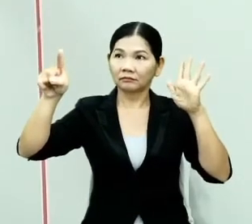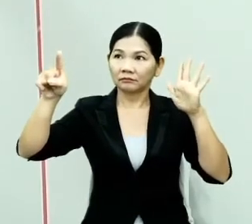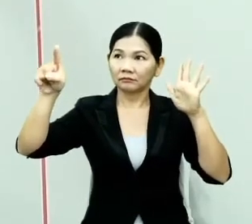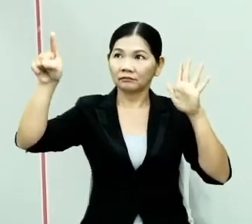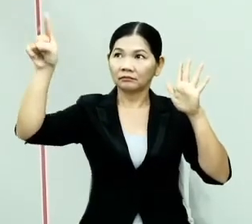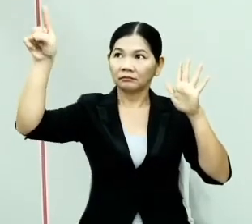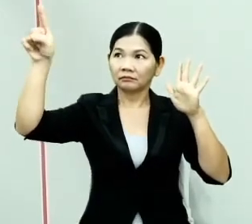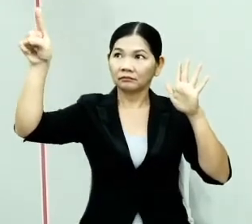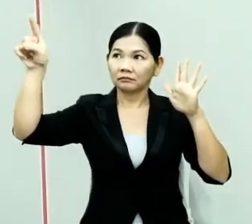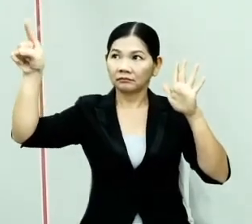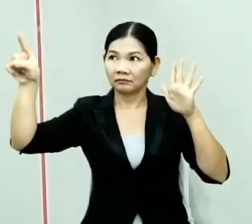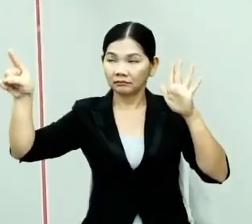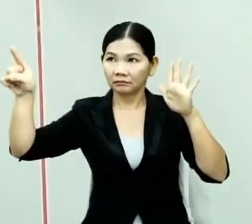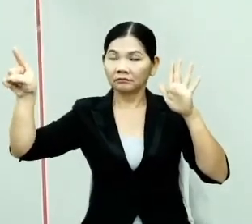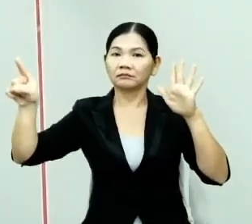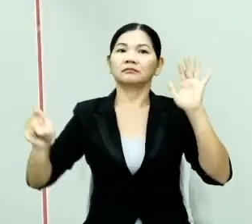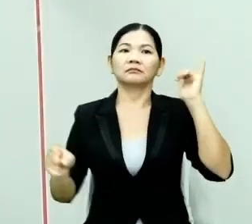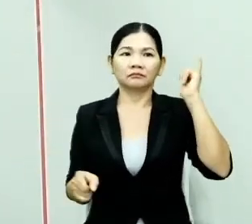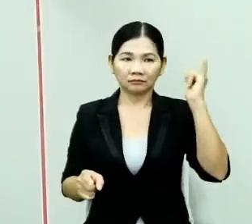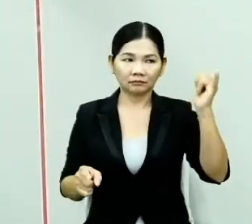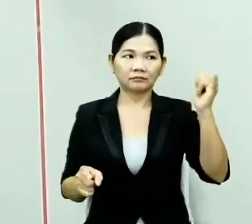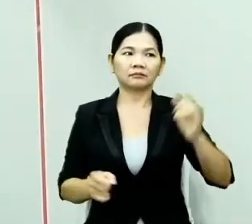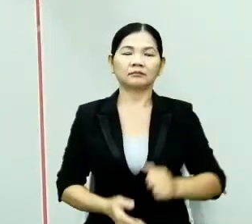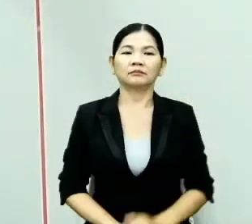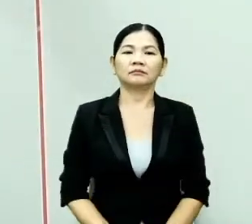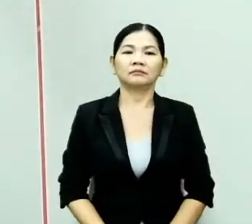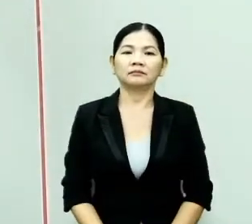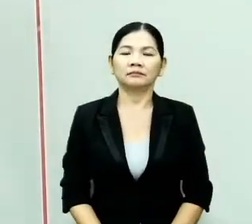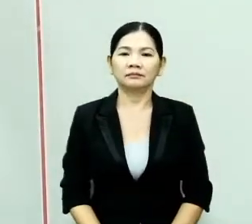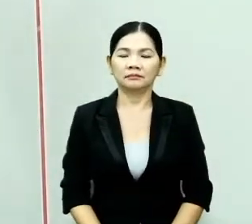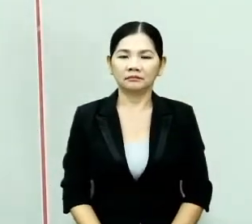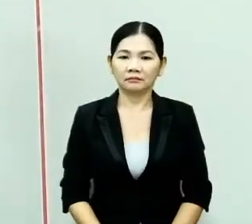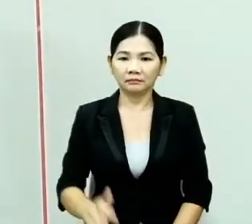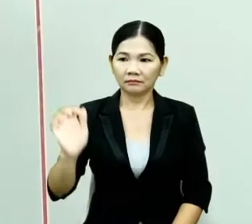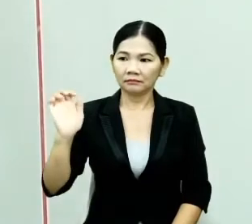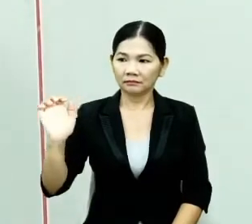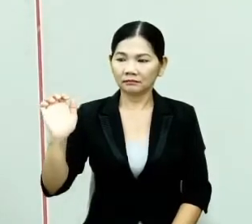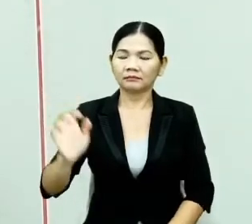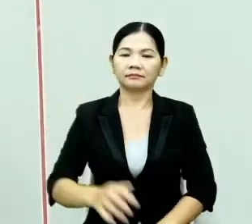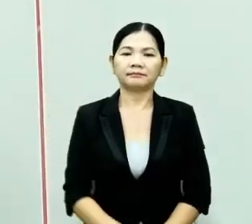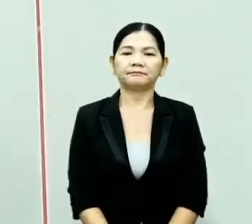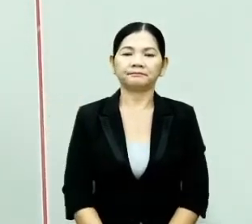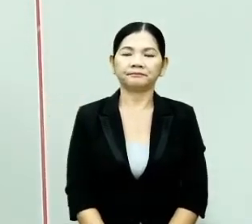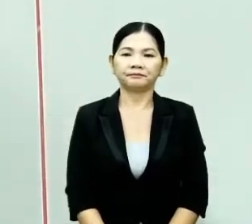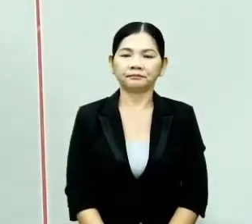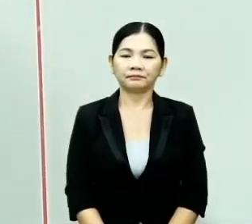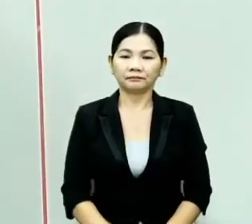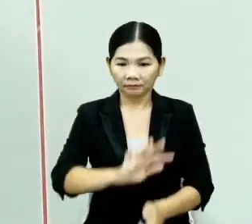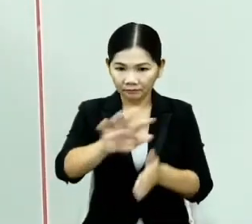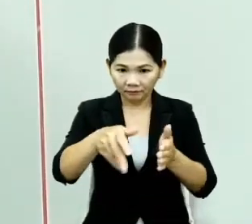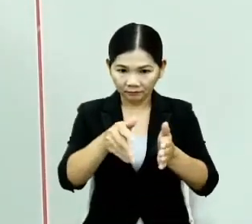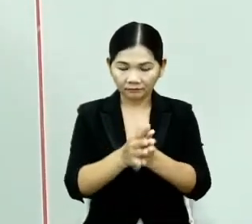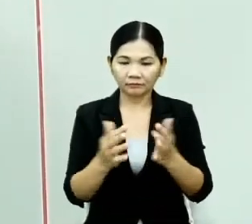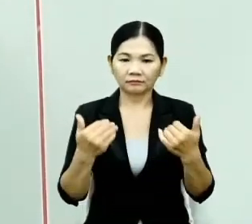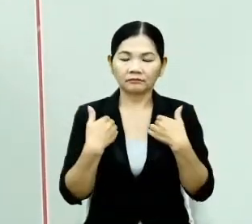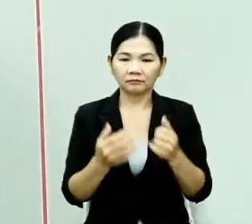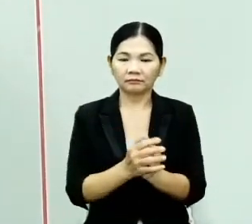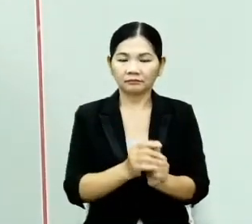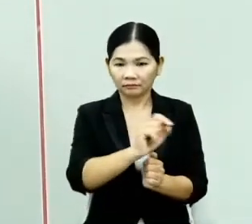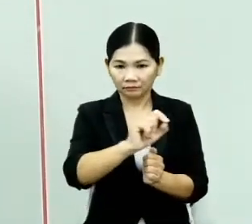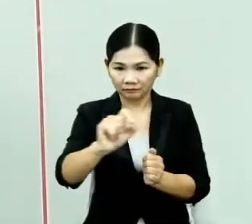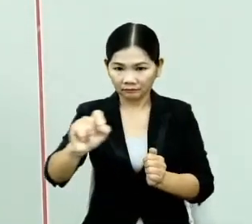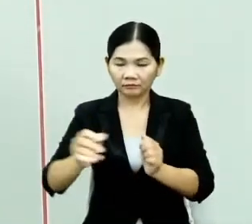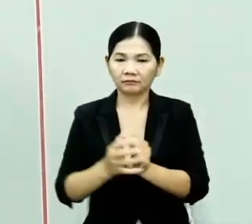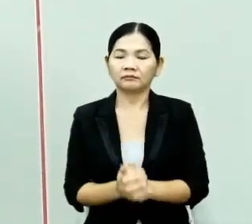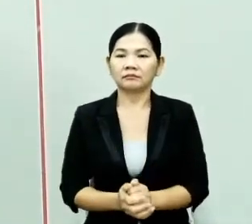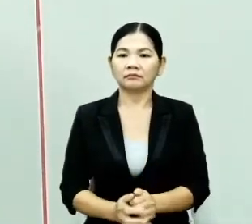ទី5បន្តកាច់ចលនាទី6អសចចាអរគុណកូនកូនដែលបានចូលរួមសរសេរអ